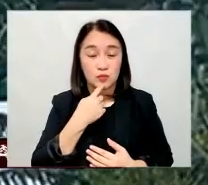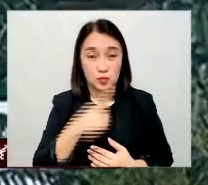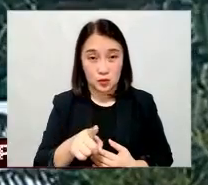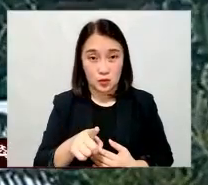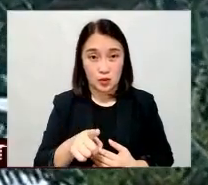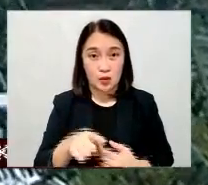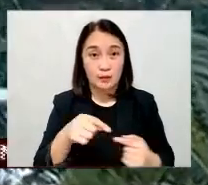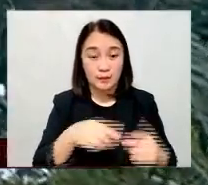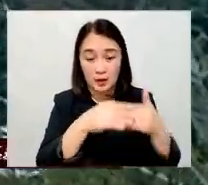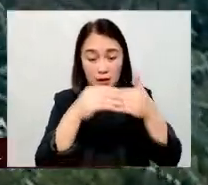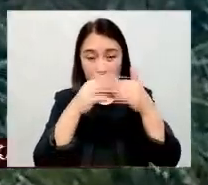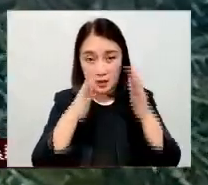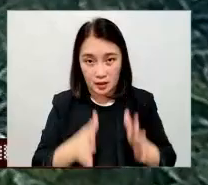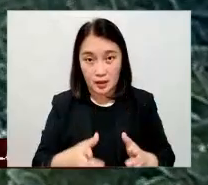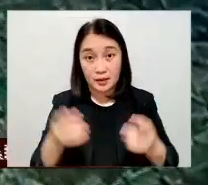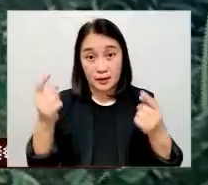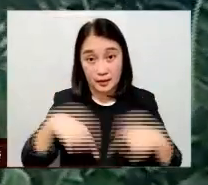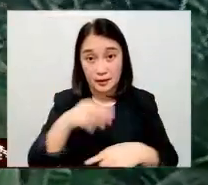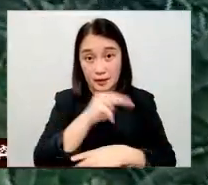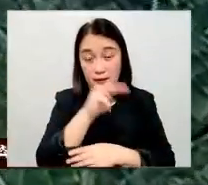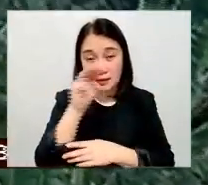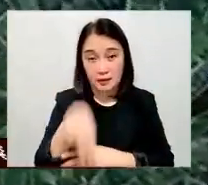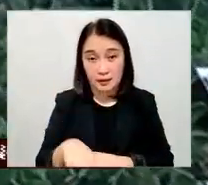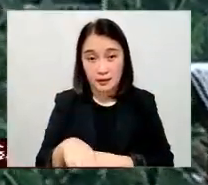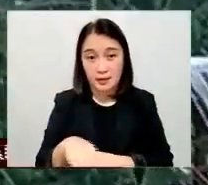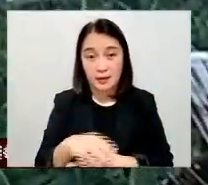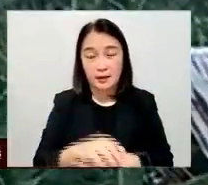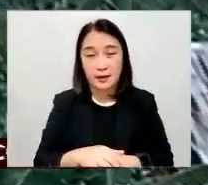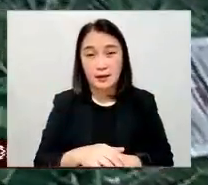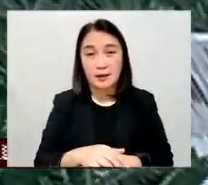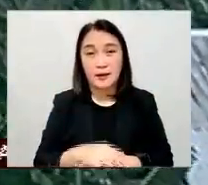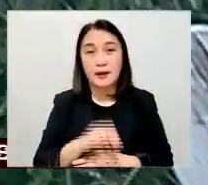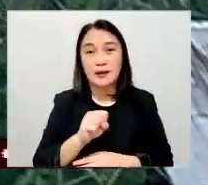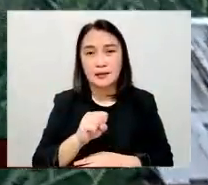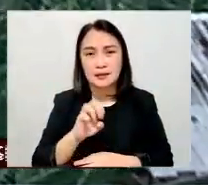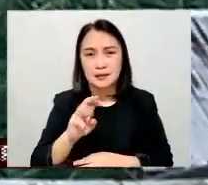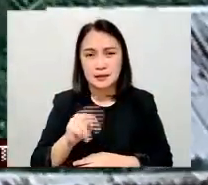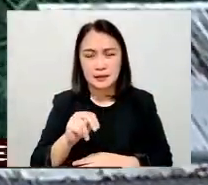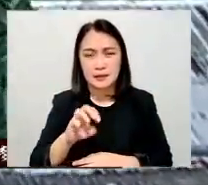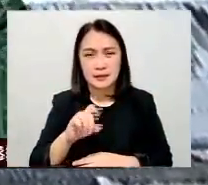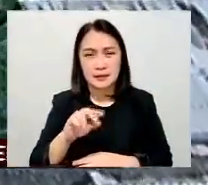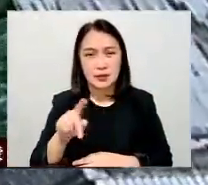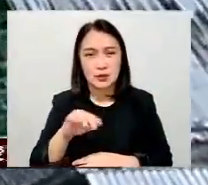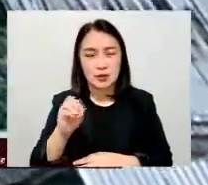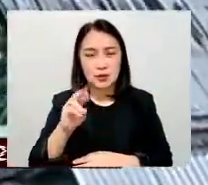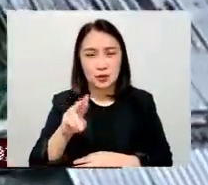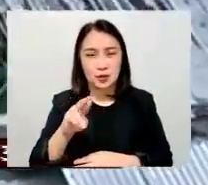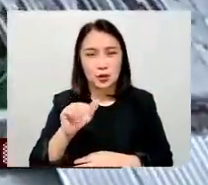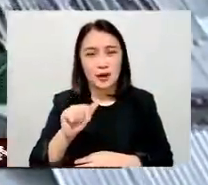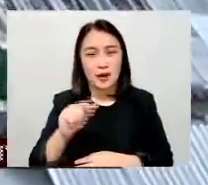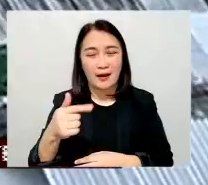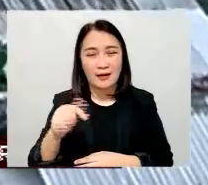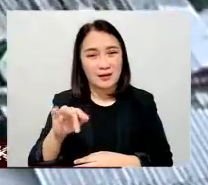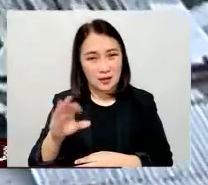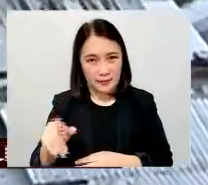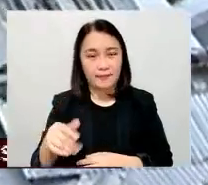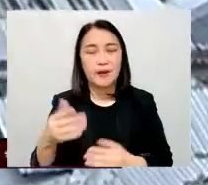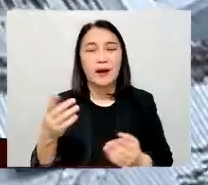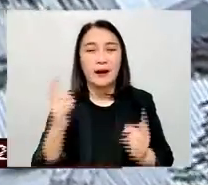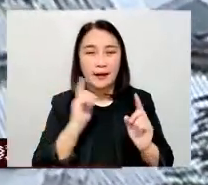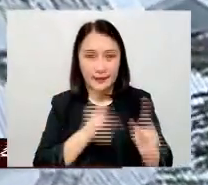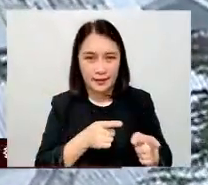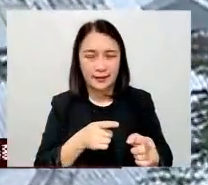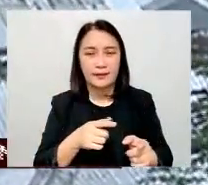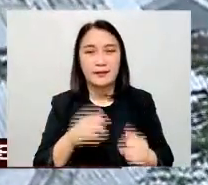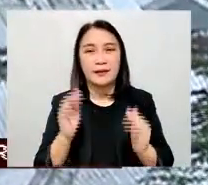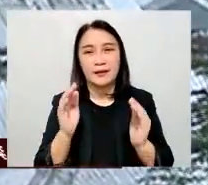ng SBSI na si Senyor Aguila para dumalo sa hearing pero wala pang kumpirmasyon dyan ang grupo. Nagbabalita